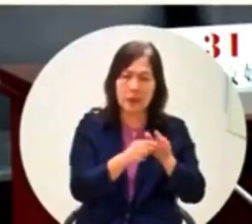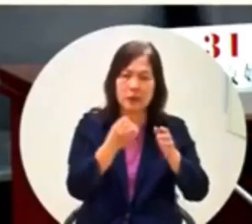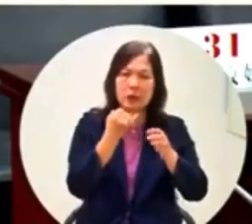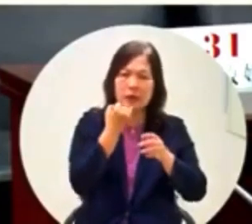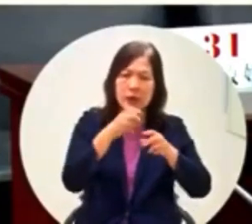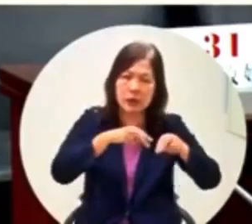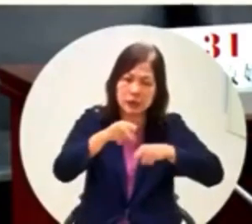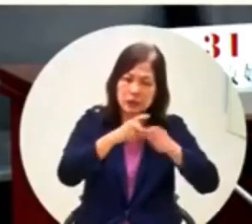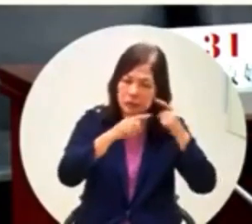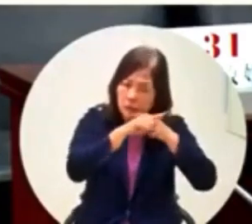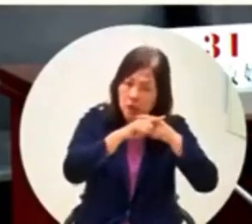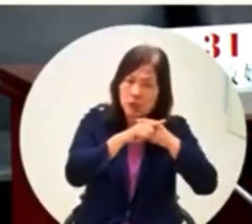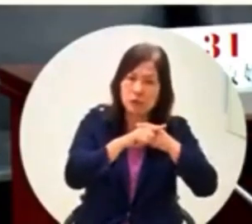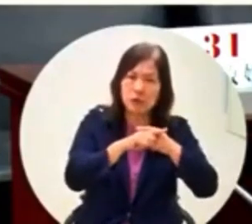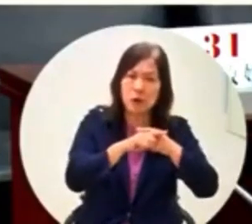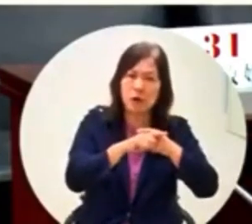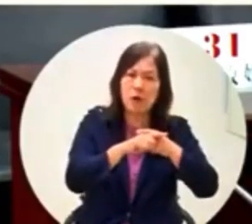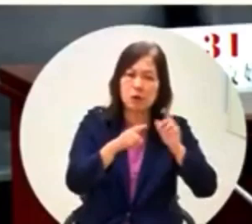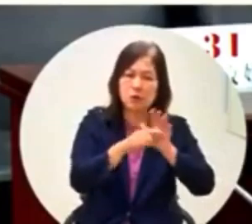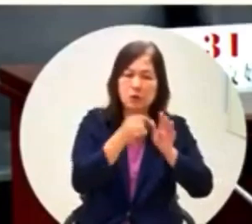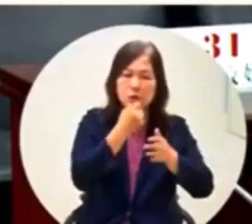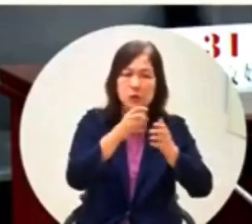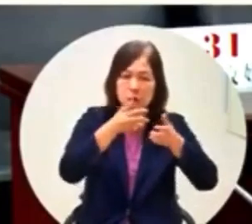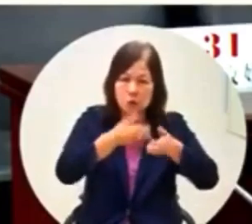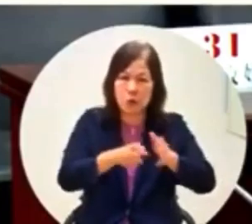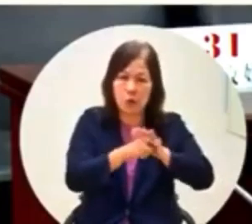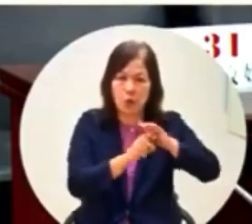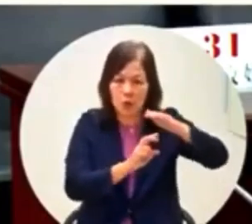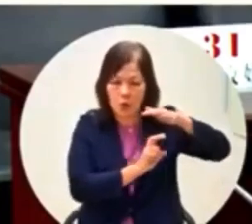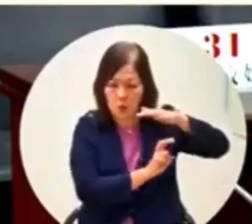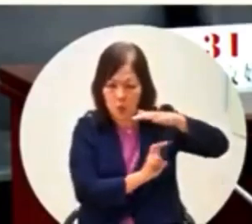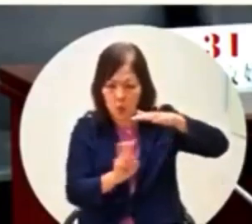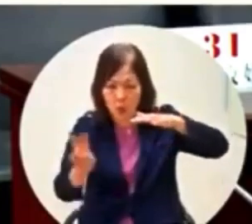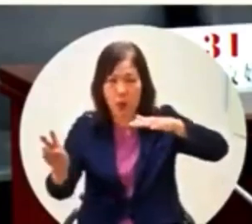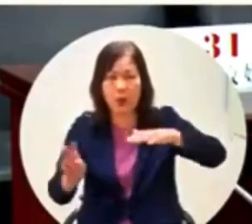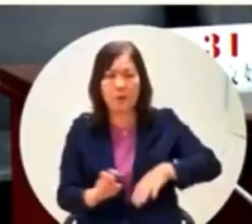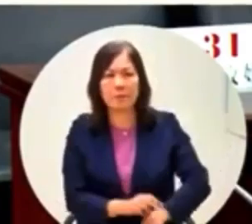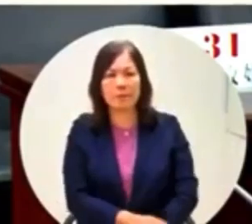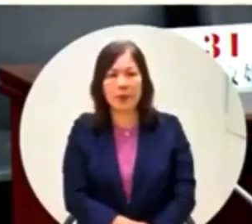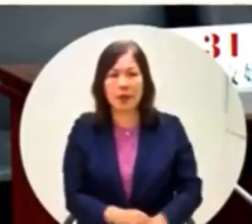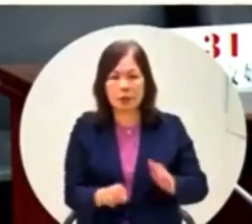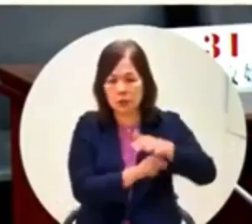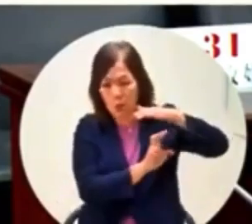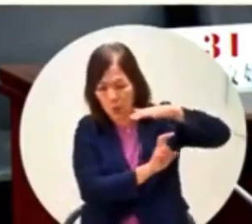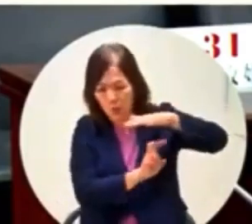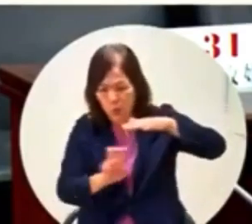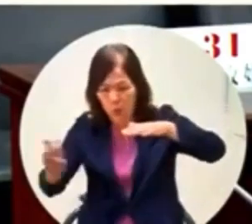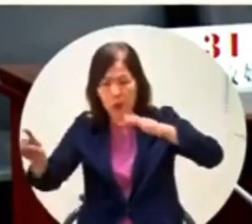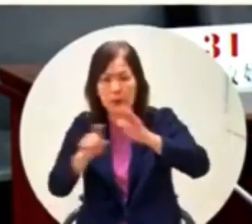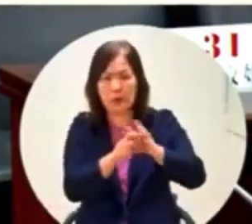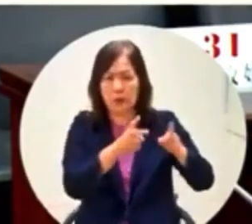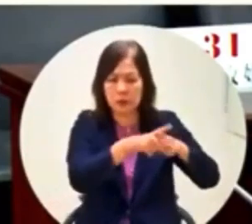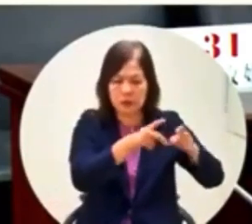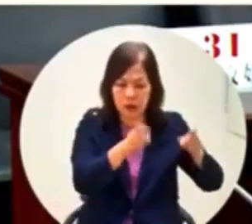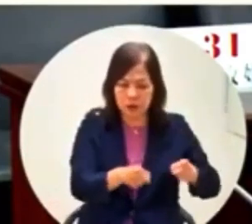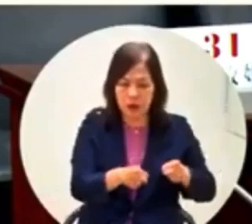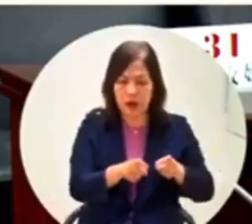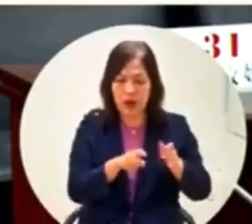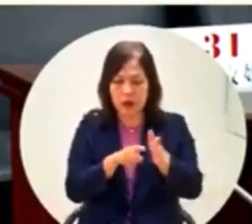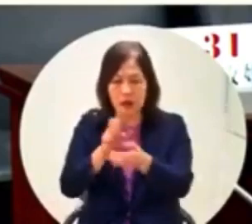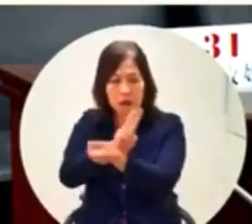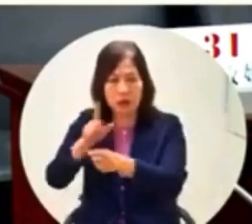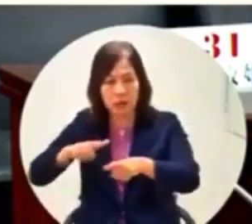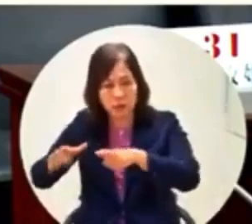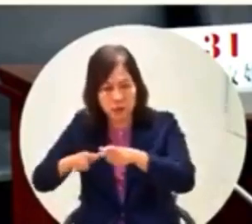我们是整个是重轨，而且就是要一轨到底，就是从小港一直到林园，不